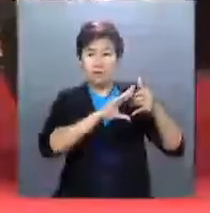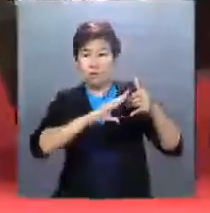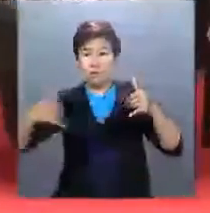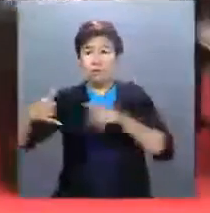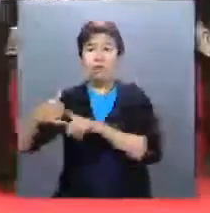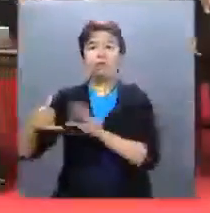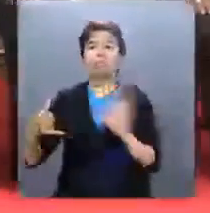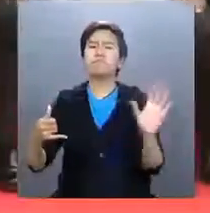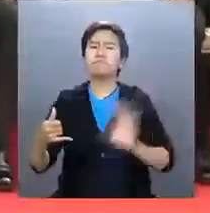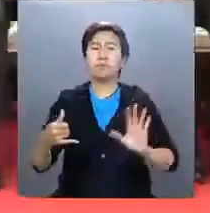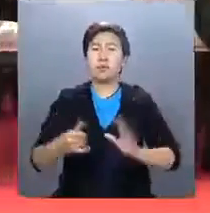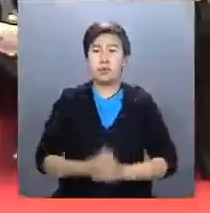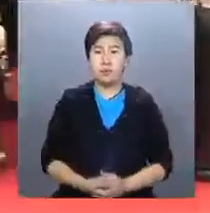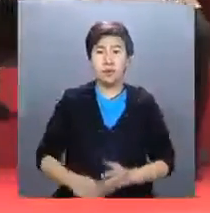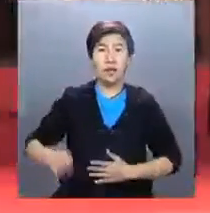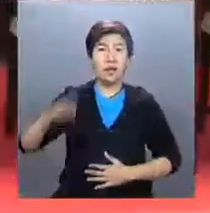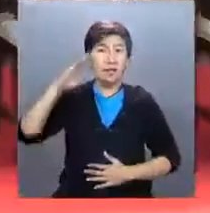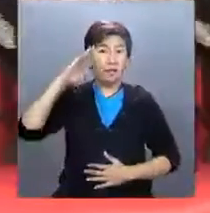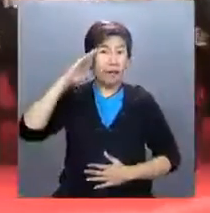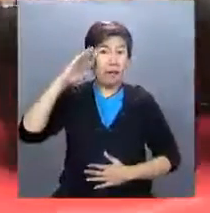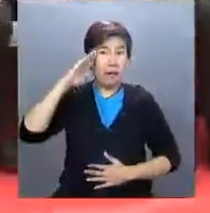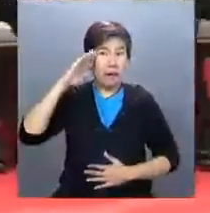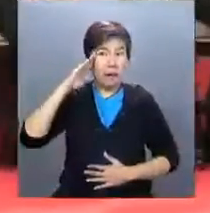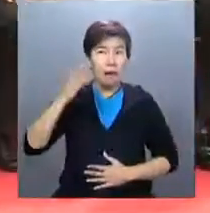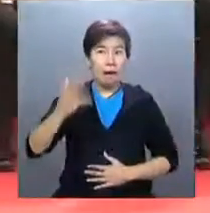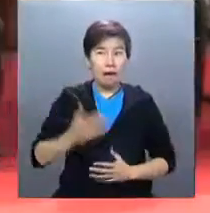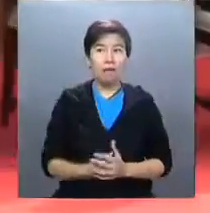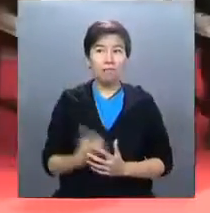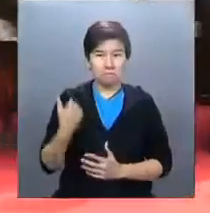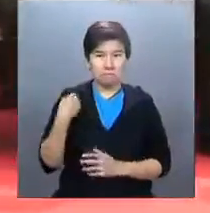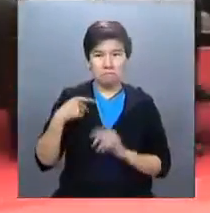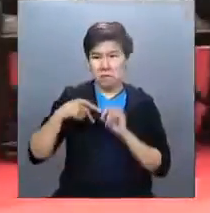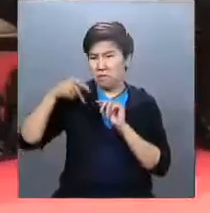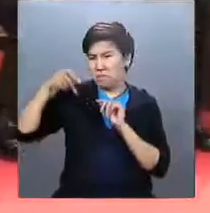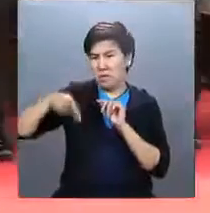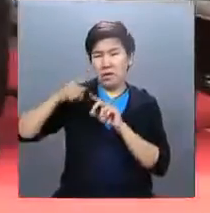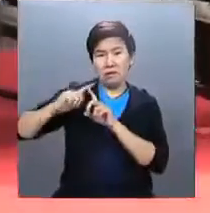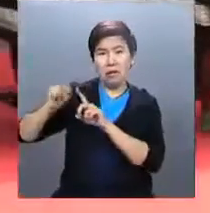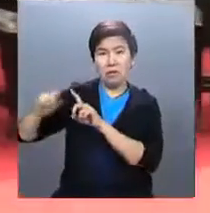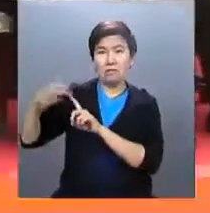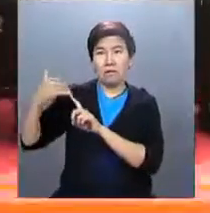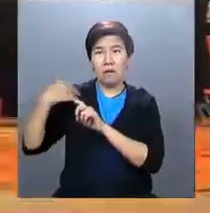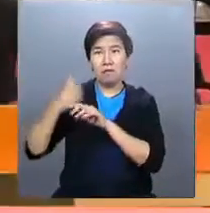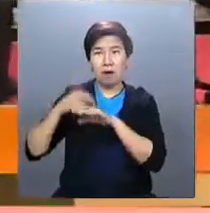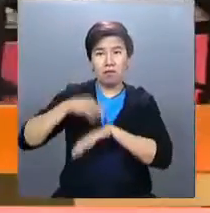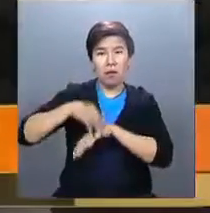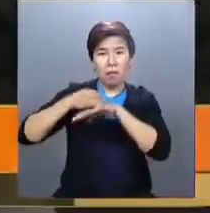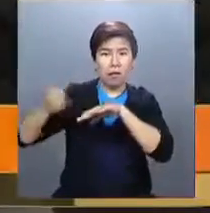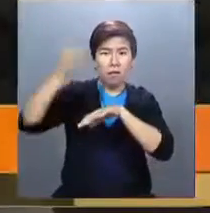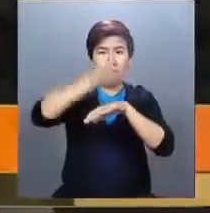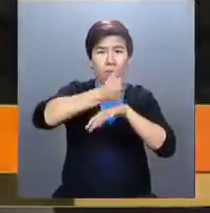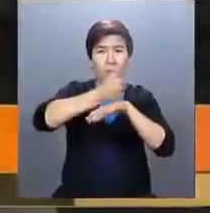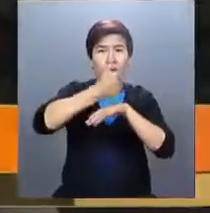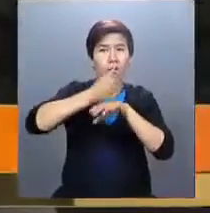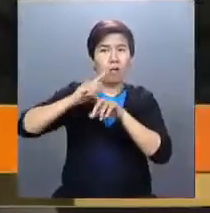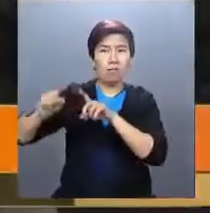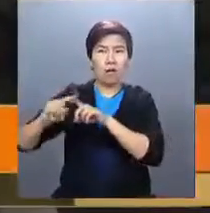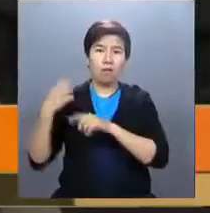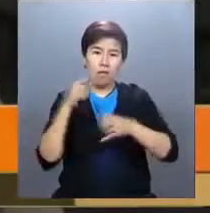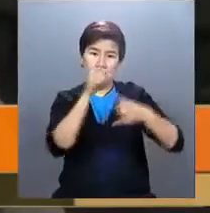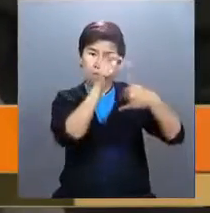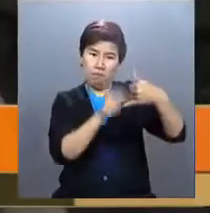กมีนายทหารที่เติบโตจากเส้นทางทหารรบพิเศษก้าวขึ้นสู่ตำแหน่งผู้บัญชาการทหารบกแล้วหลายคนล้วนมีบุคลิก